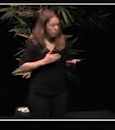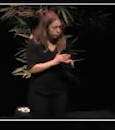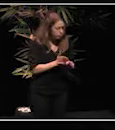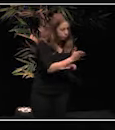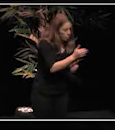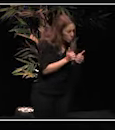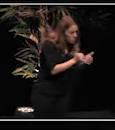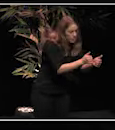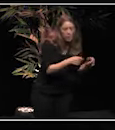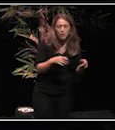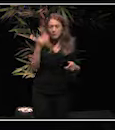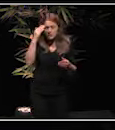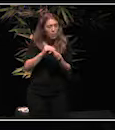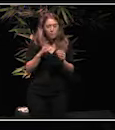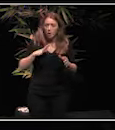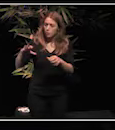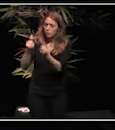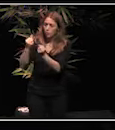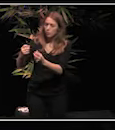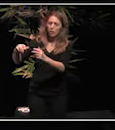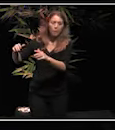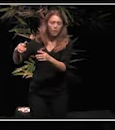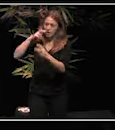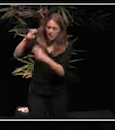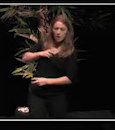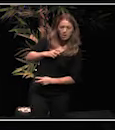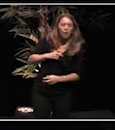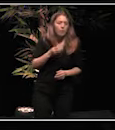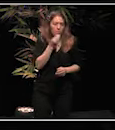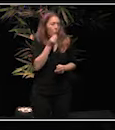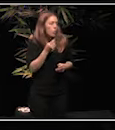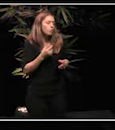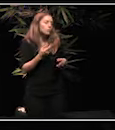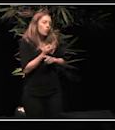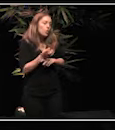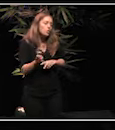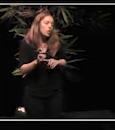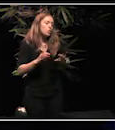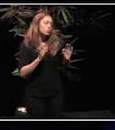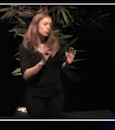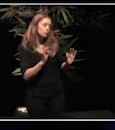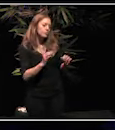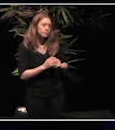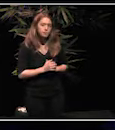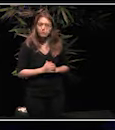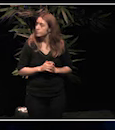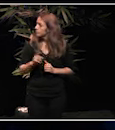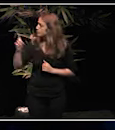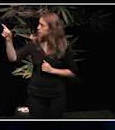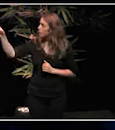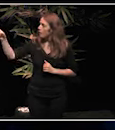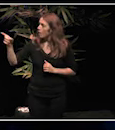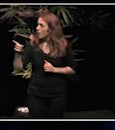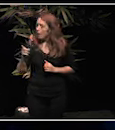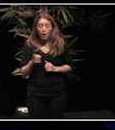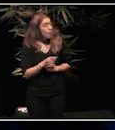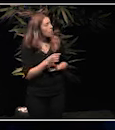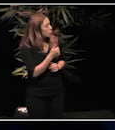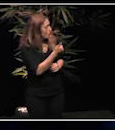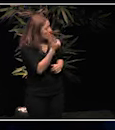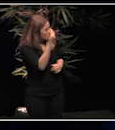qui sont là. Donc c'est une mise en danger qui est vraiment très factice. C'est parce que vous l'avez